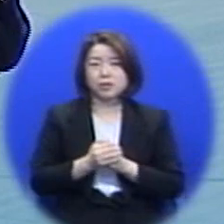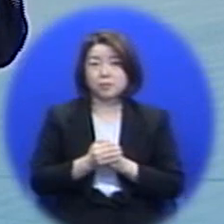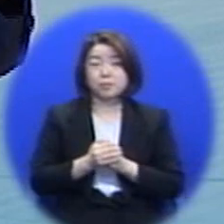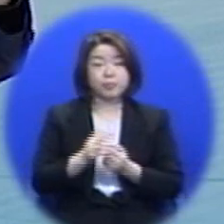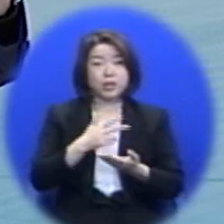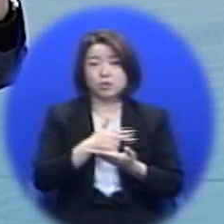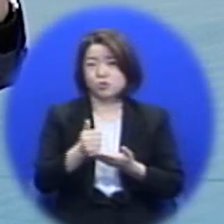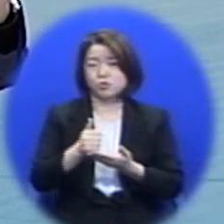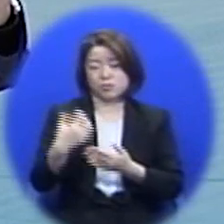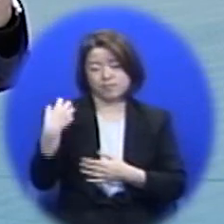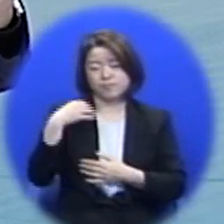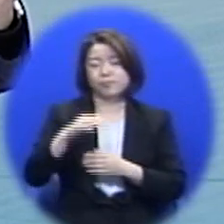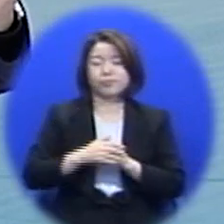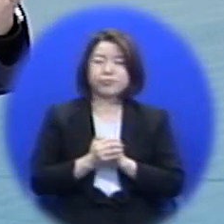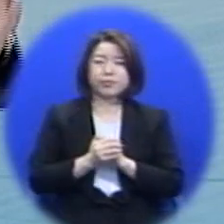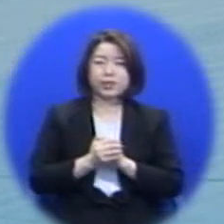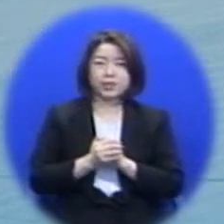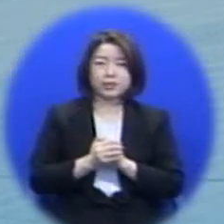주님이 해주세요.